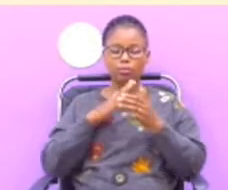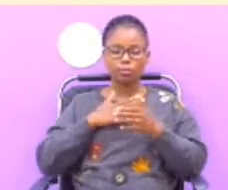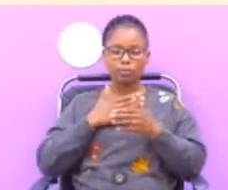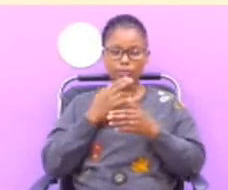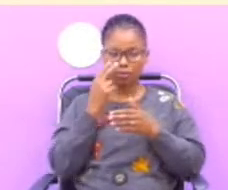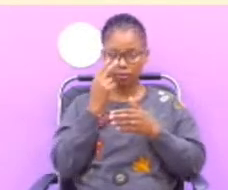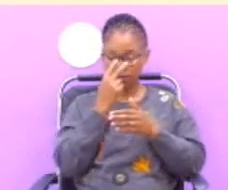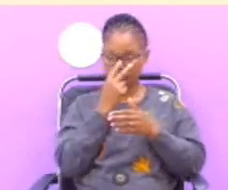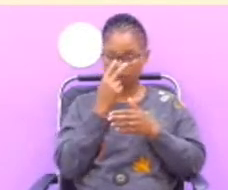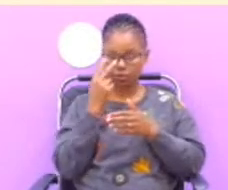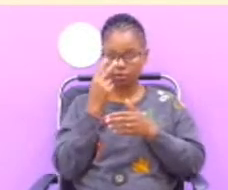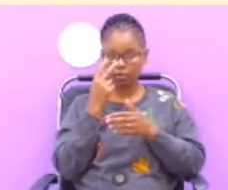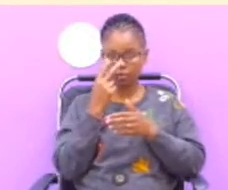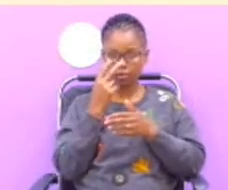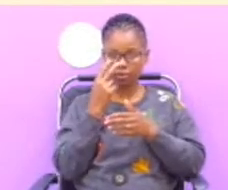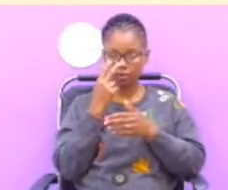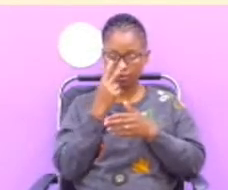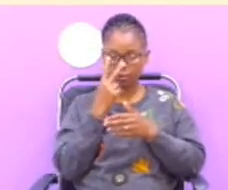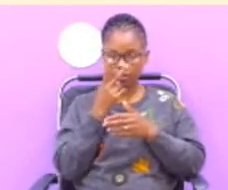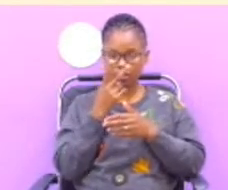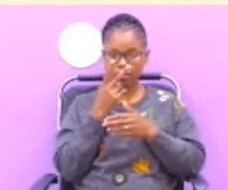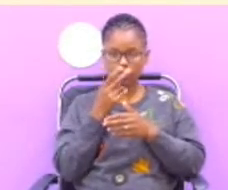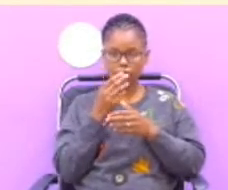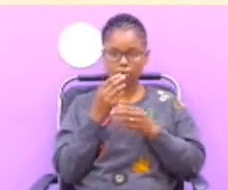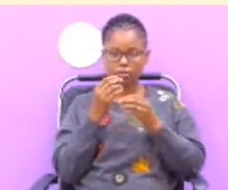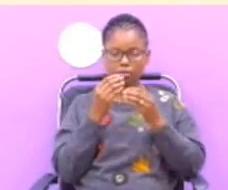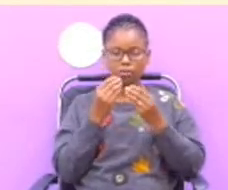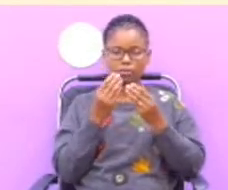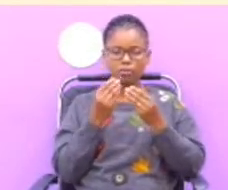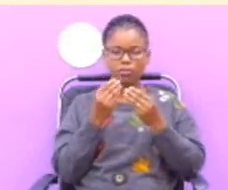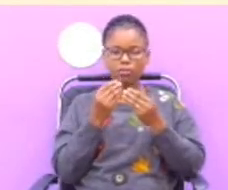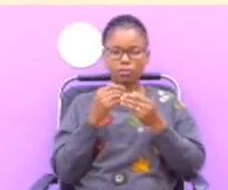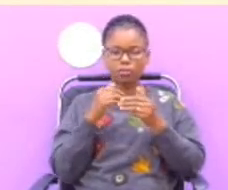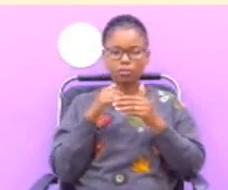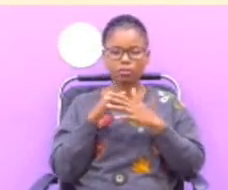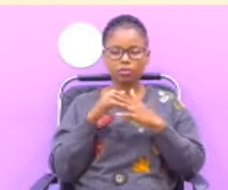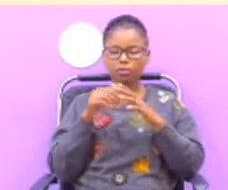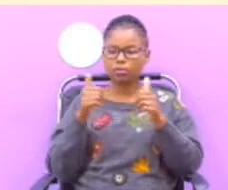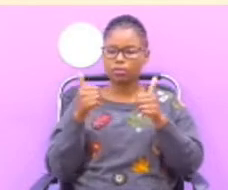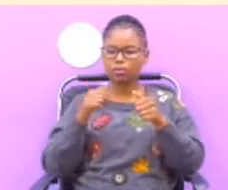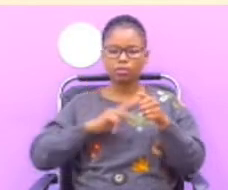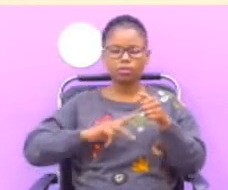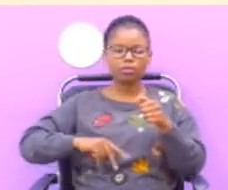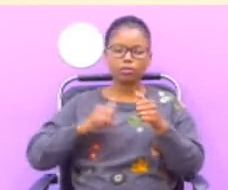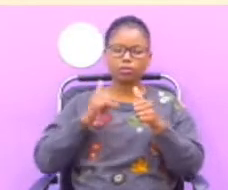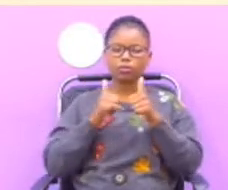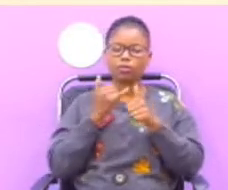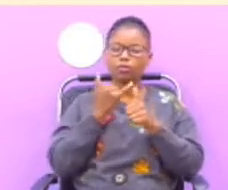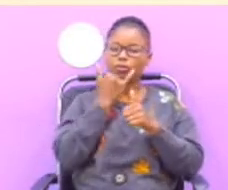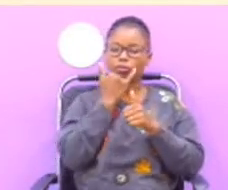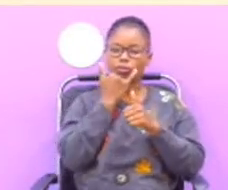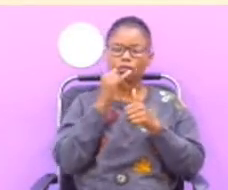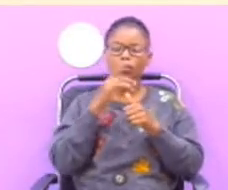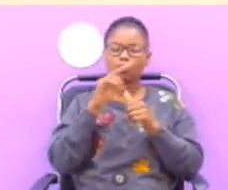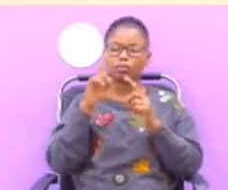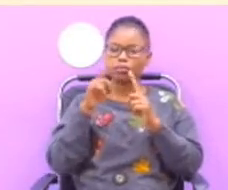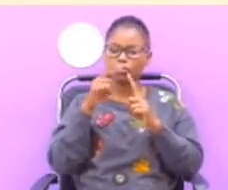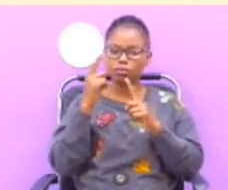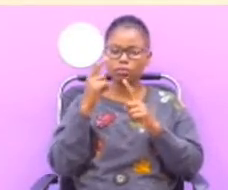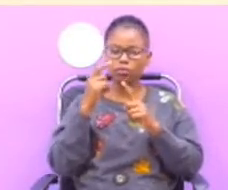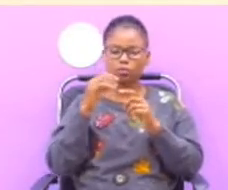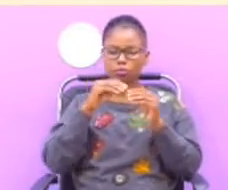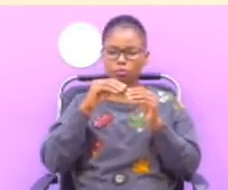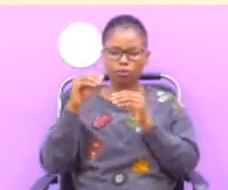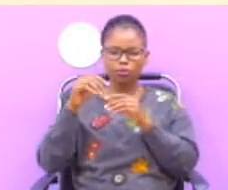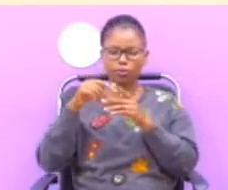Maitho ma Jehova. Ma Mwadhani Jehova. Ni masoda gerilia. Udhamaki ulea wadhe wehagia. Na nega unina udhege fiyo woko